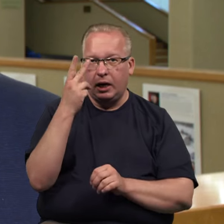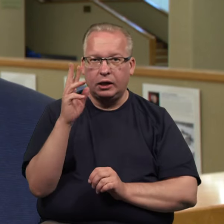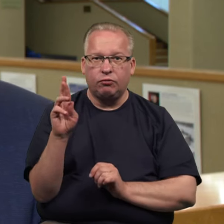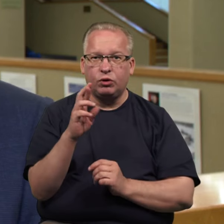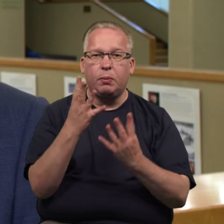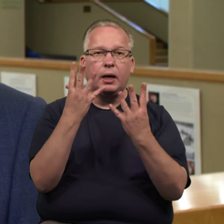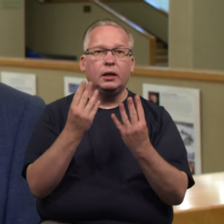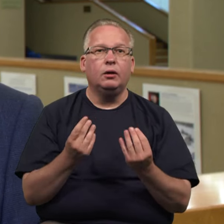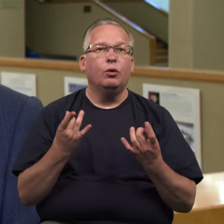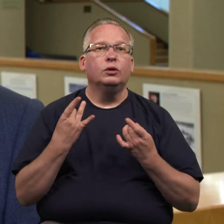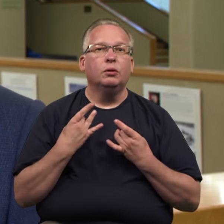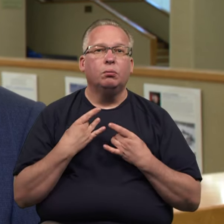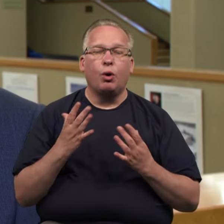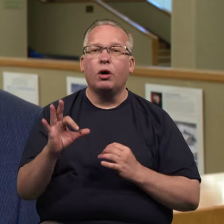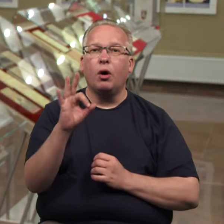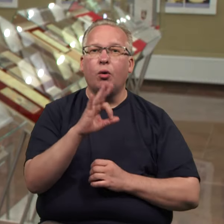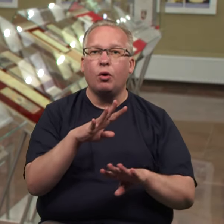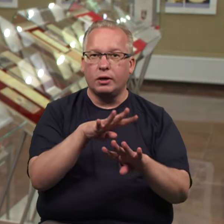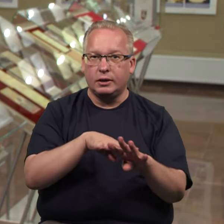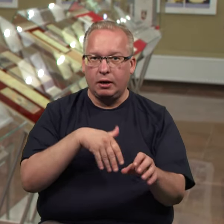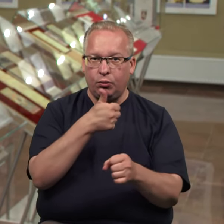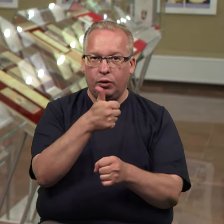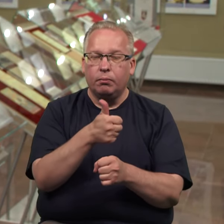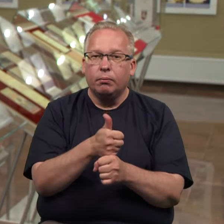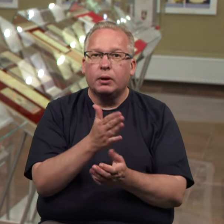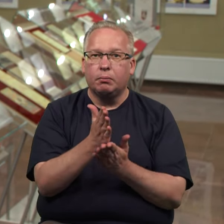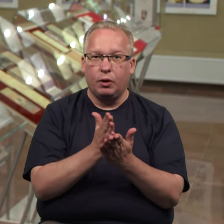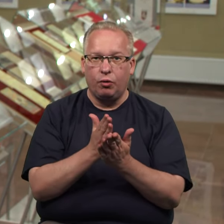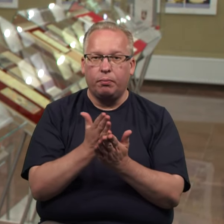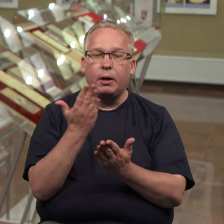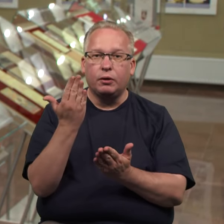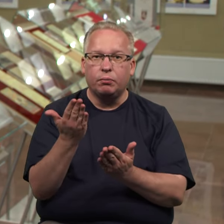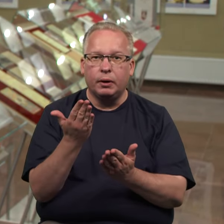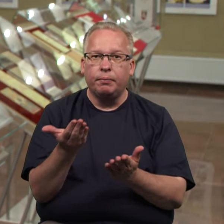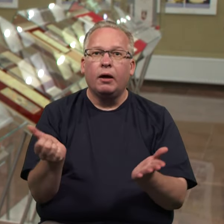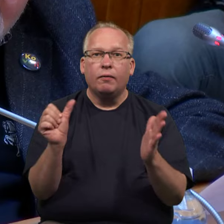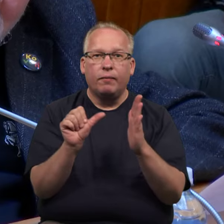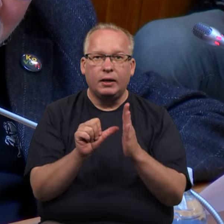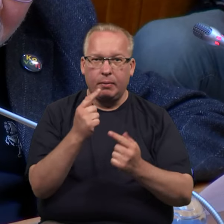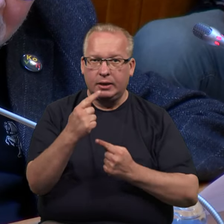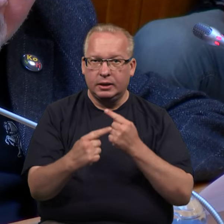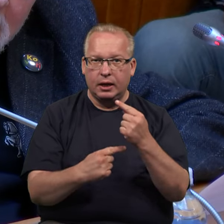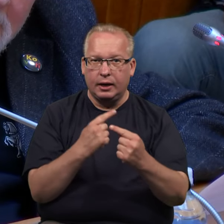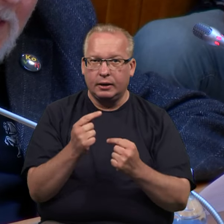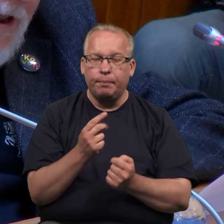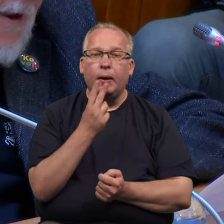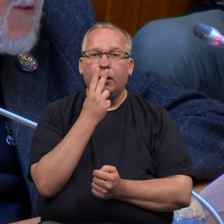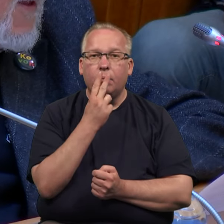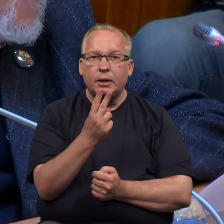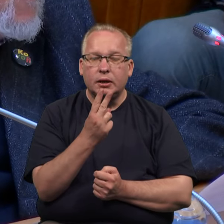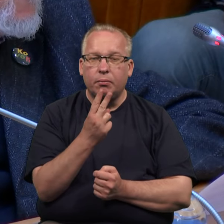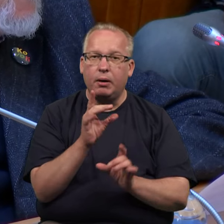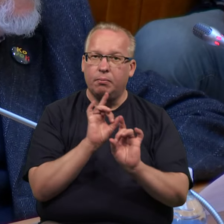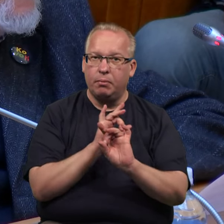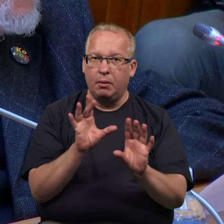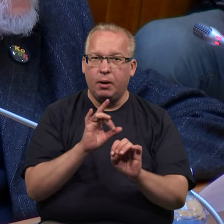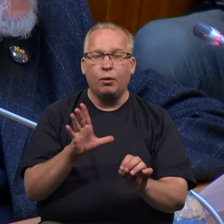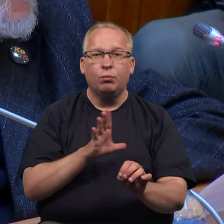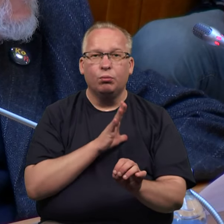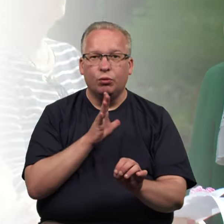Respublikos dienos proga apie Seimo pirmininko pareigybę, vaidmens raidą. Pastebėjimais pasidalijo ir patys